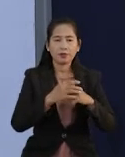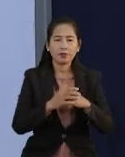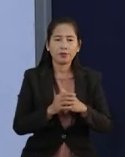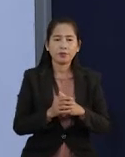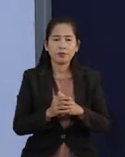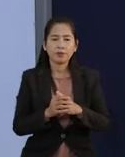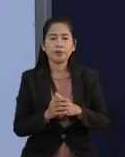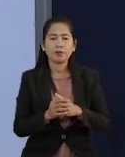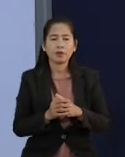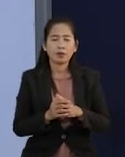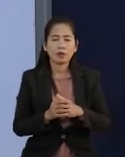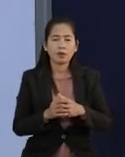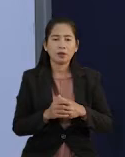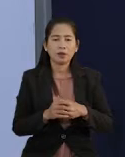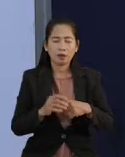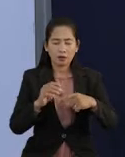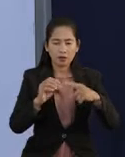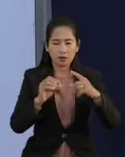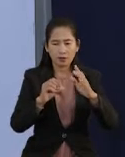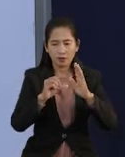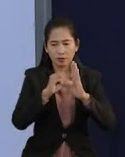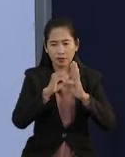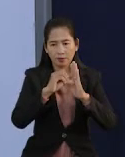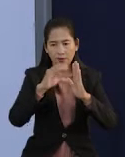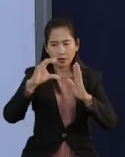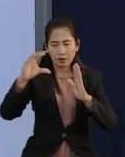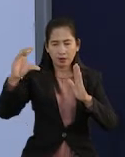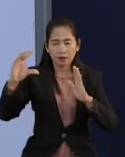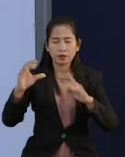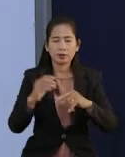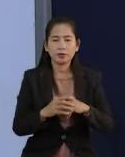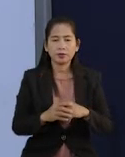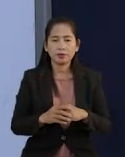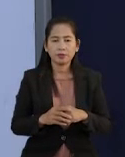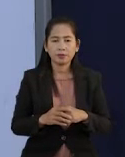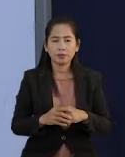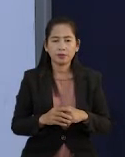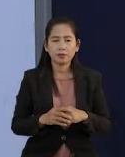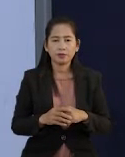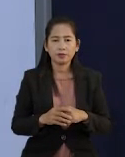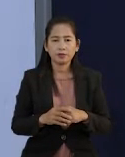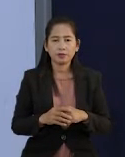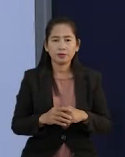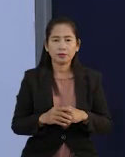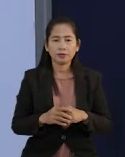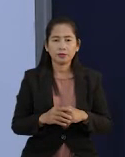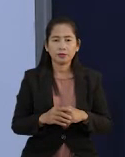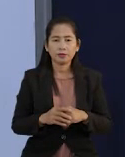ចាចំណុចខ គឺយើងរៀបលំដាប់កើនមុនដែរ